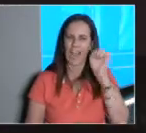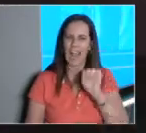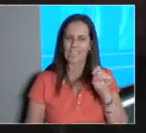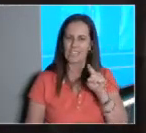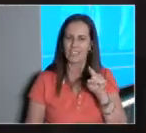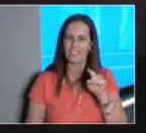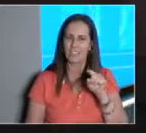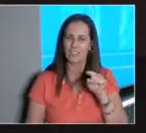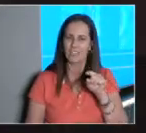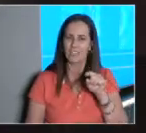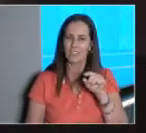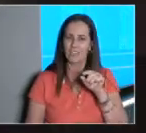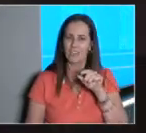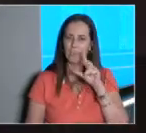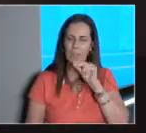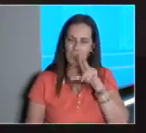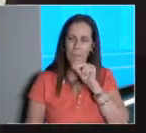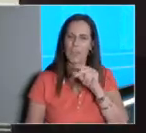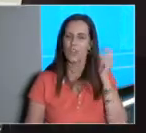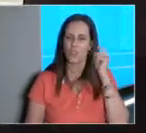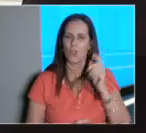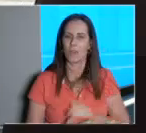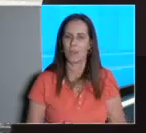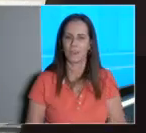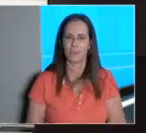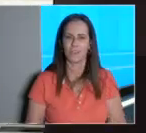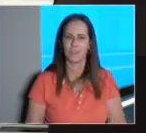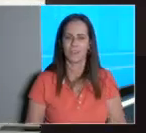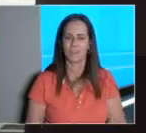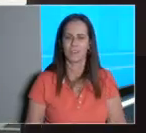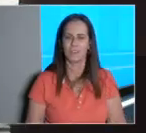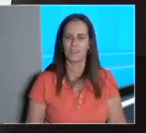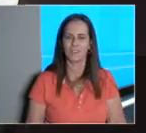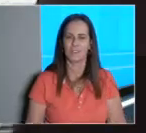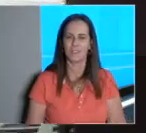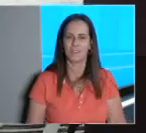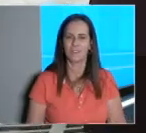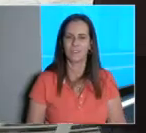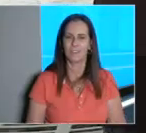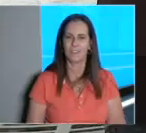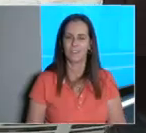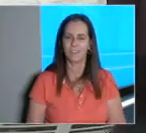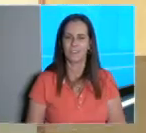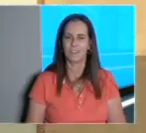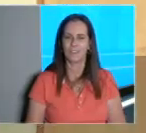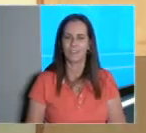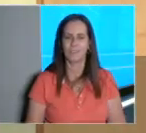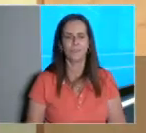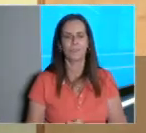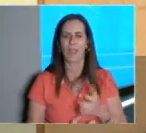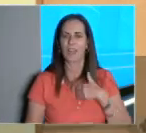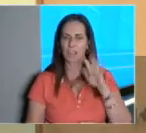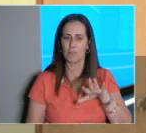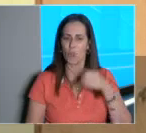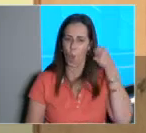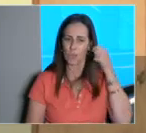היא גם, אתה מדבר דרכה וגם שומע? גלקסי בדס, וואי וואי וואי, ישמעו את זה בקהילות מסוימות בתל אביב, וואי ואבוי לי, מה אני חושב? מתאמן איתה, הכל. תחזיק, אני אגב,